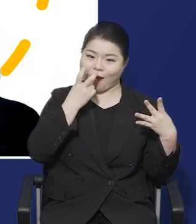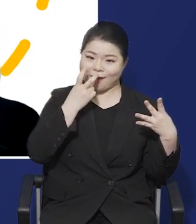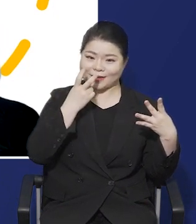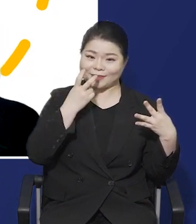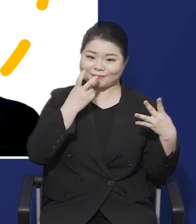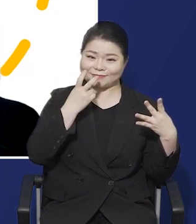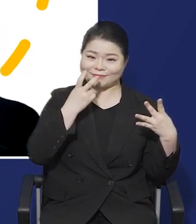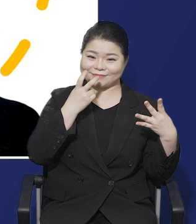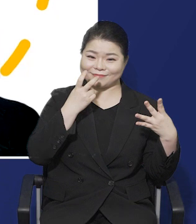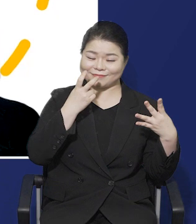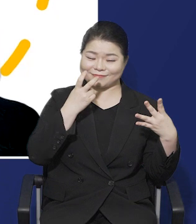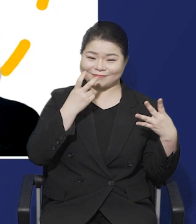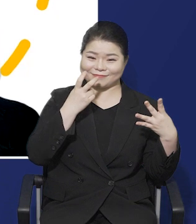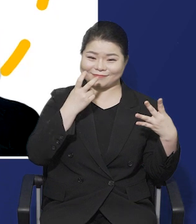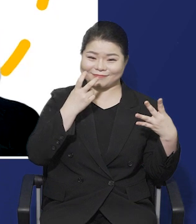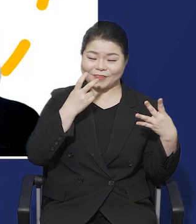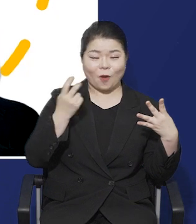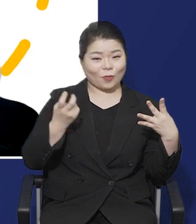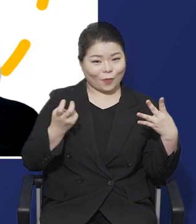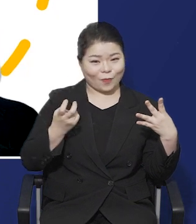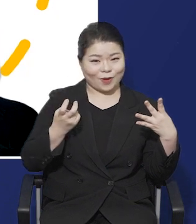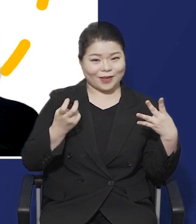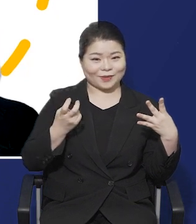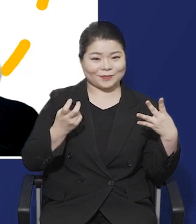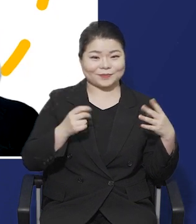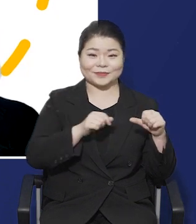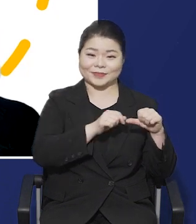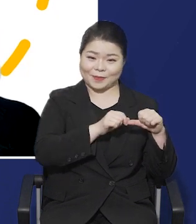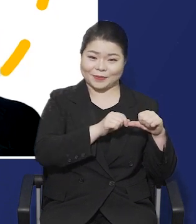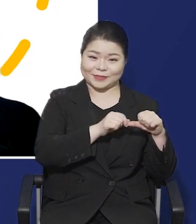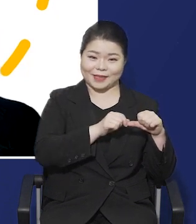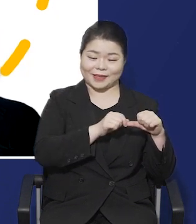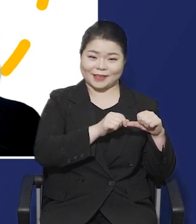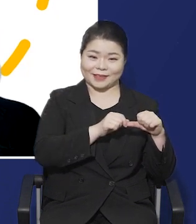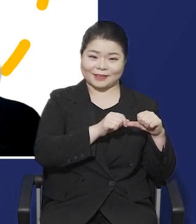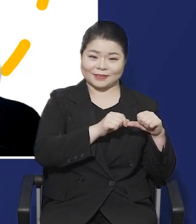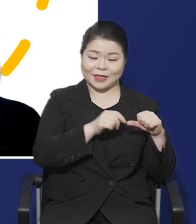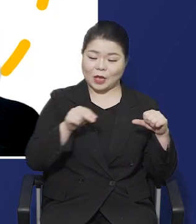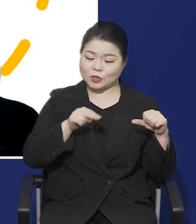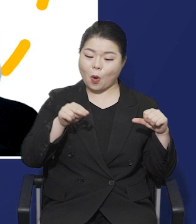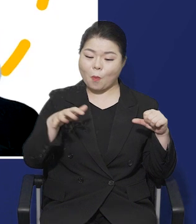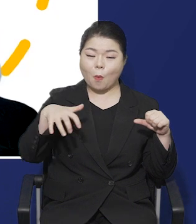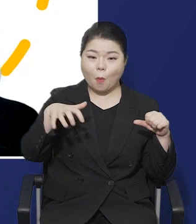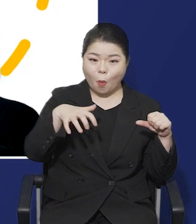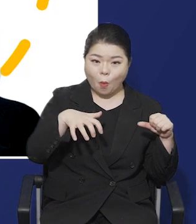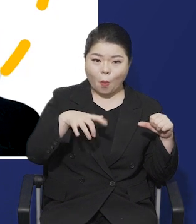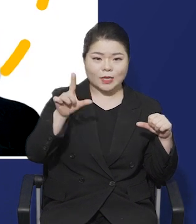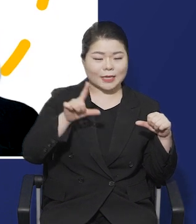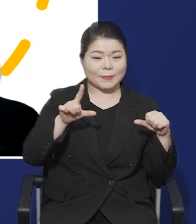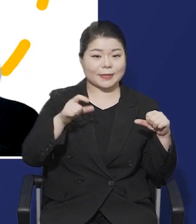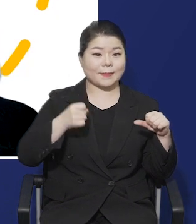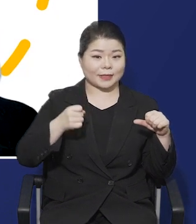중요합니다. 그래서 기존 고객 관리는 어떻게 하는지, 그리고 어, 정보 수집과 그 다음에 이미지